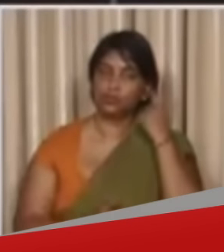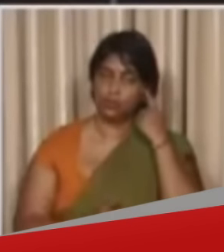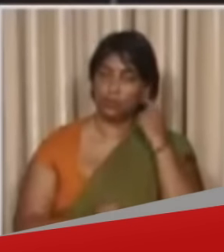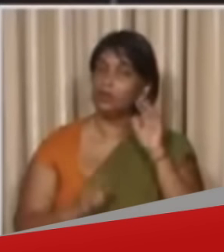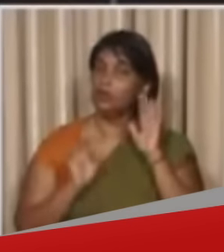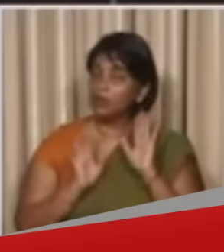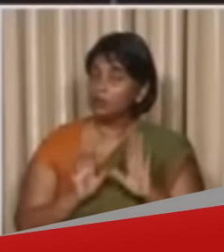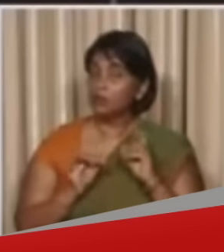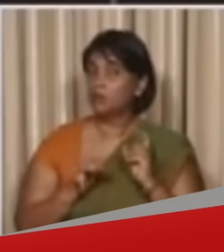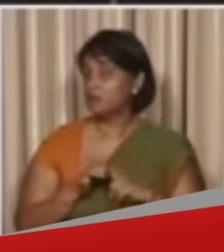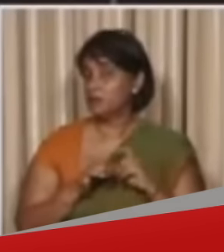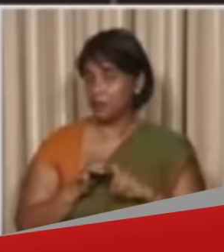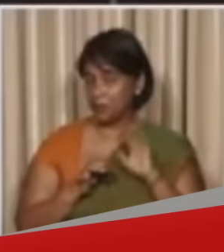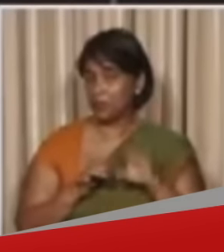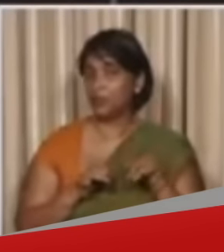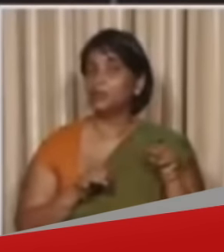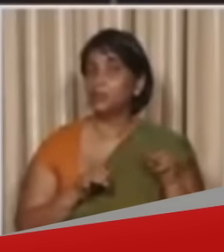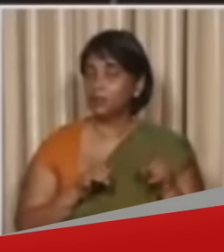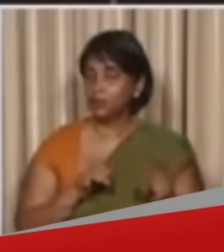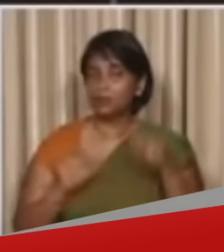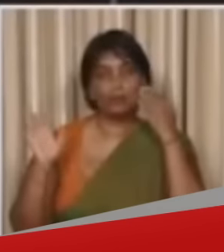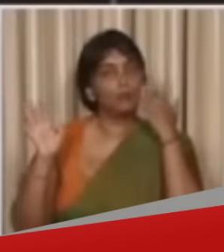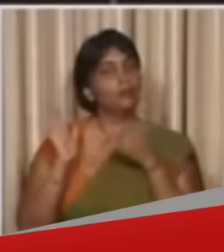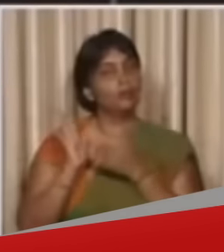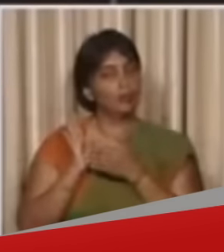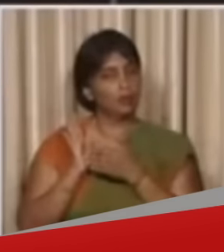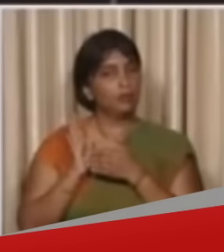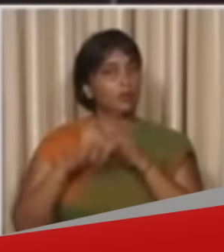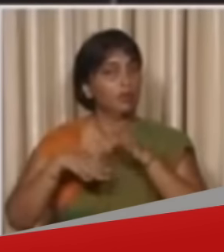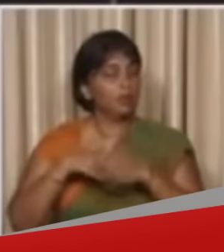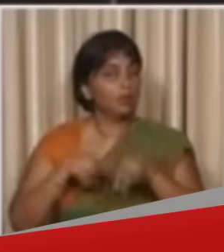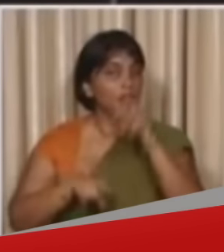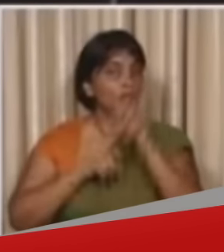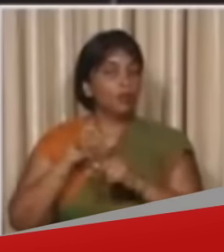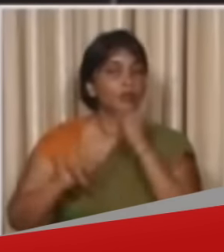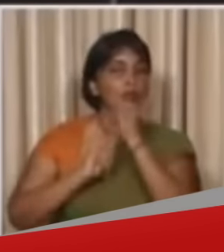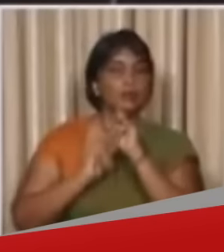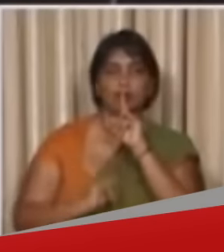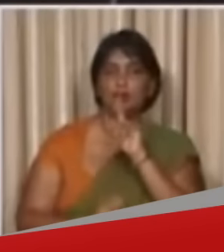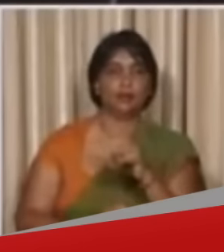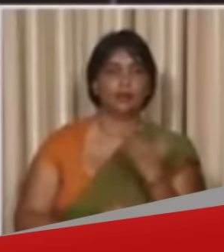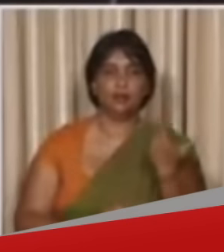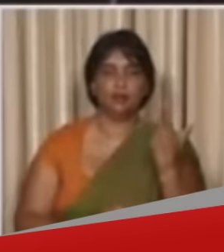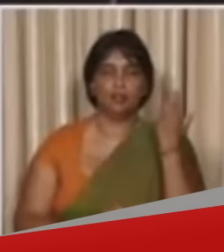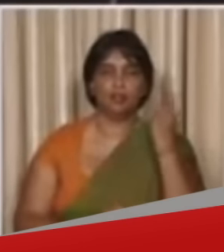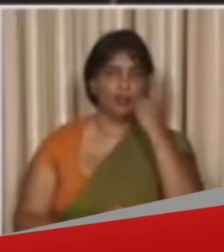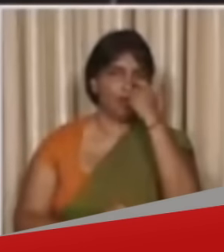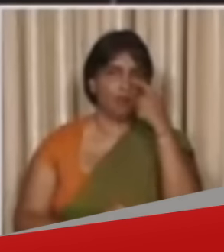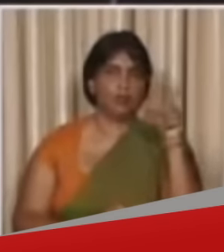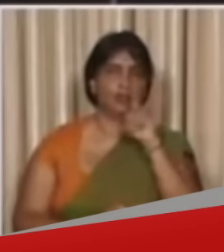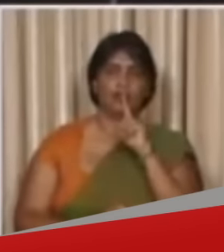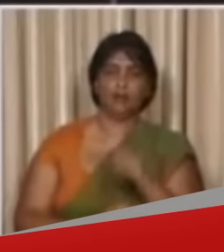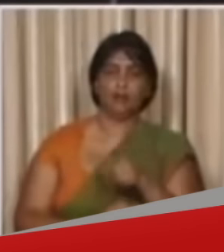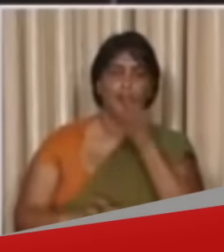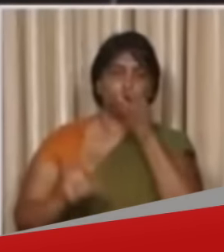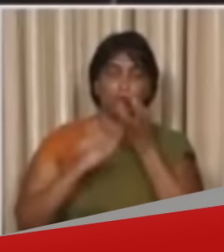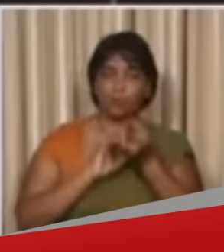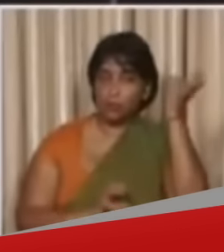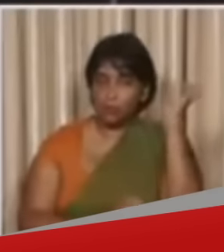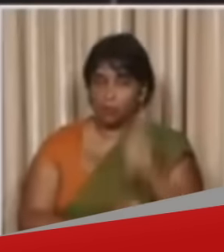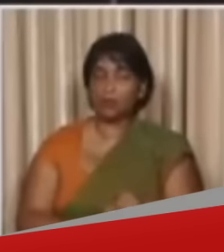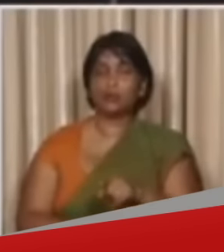දැන් ප්‍රශ්නේ තියෙන්නේ, මේ සිද්ධිය කරපු අය ගැන කවුරුත් චෝදනා කරන්නෙත් නැහැ. කතෝලික සභාව මේ ප්‍රහාරය එල්ල කරපු